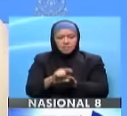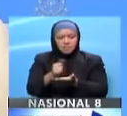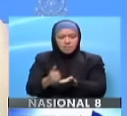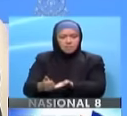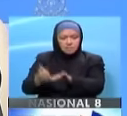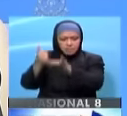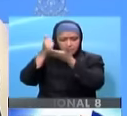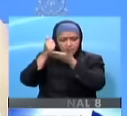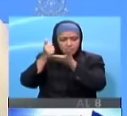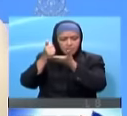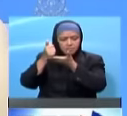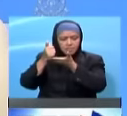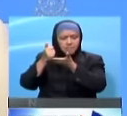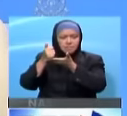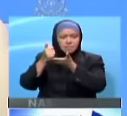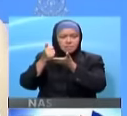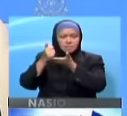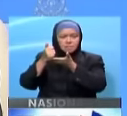membantu mereka